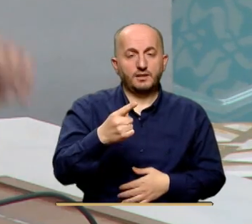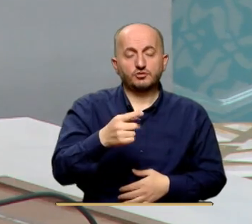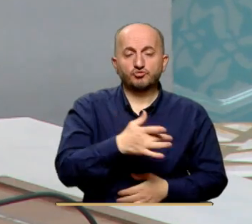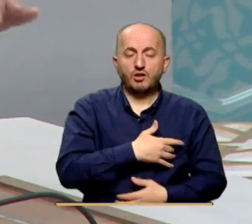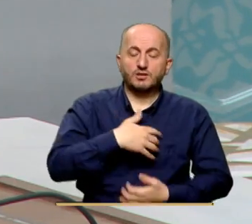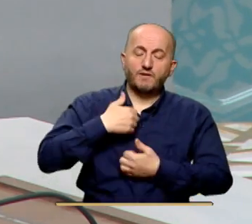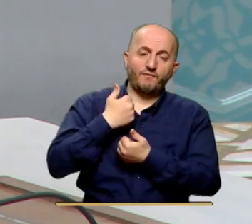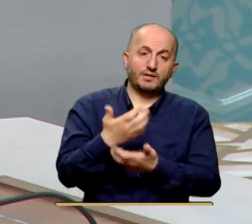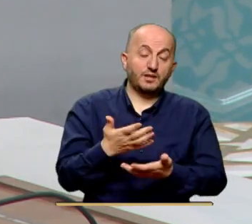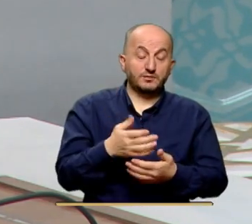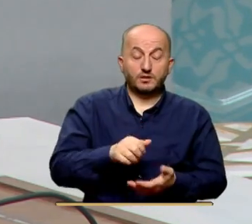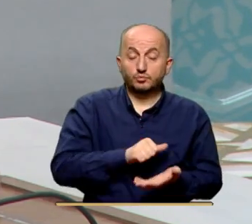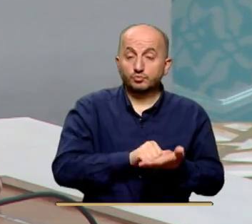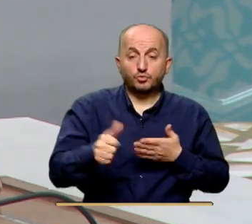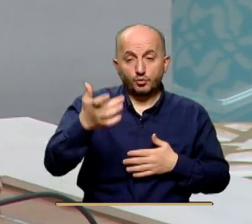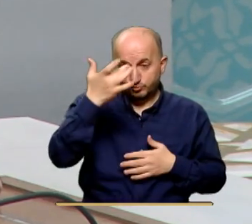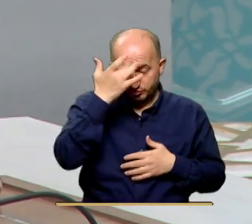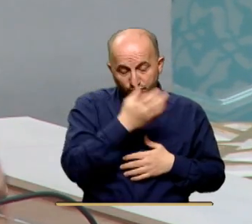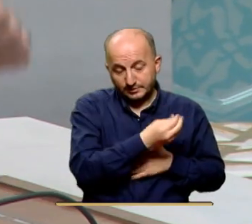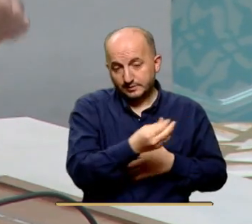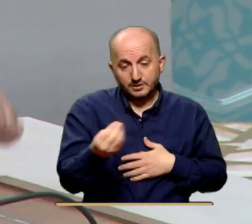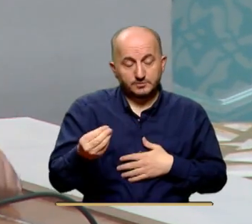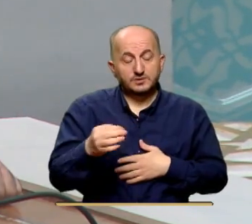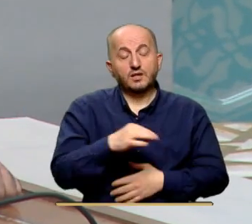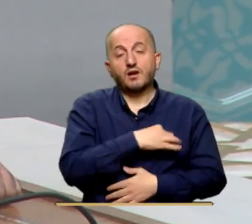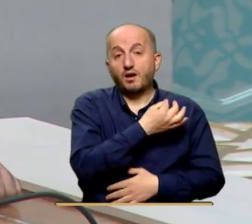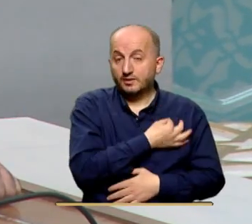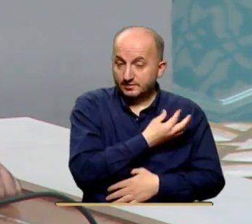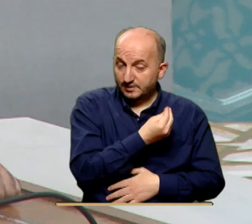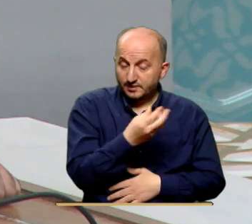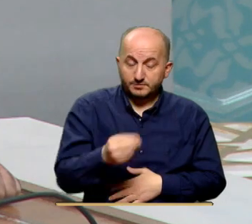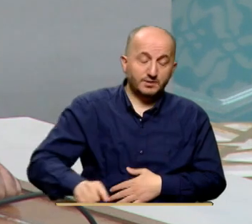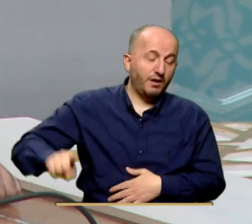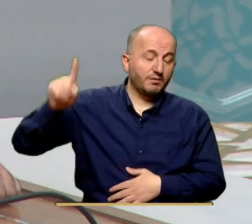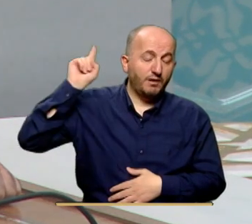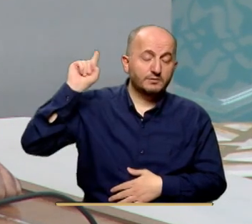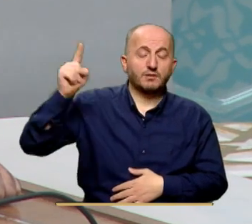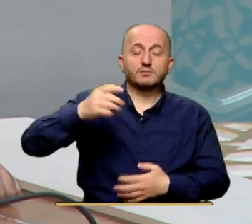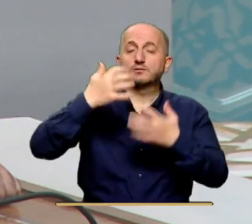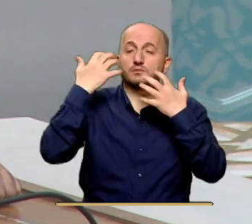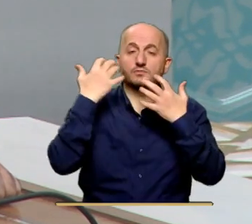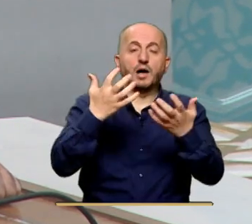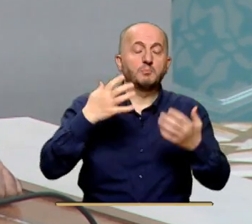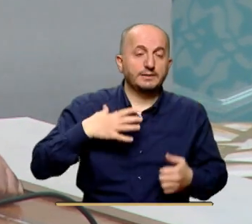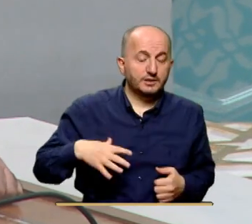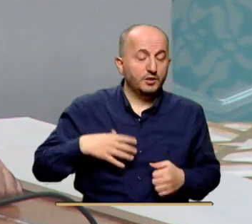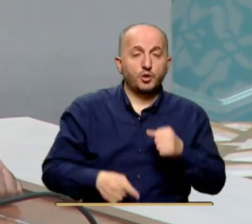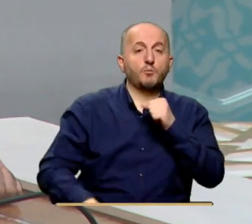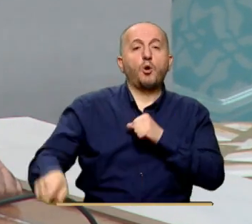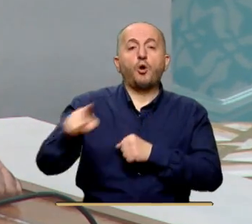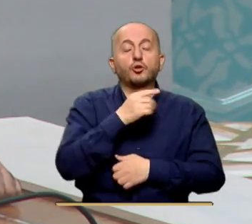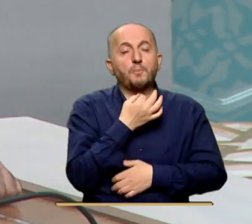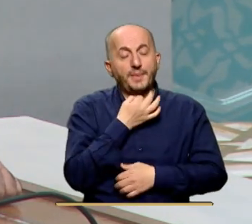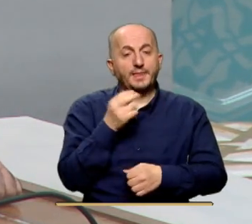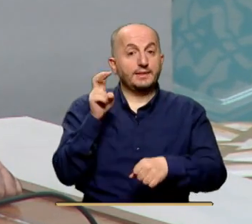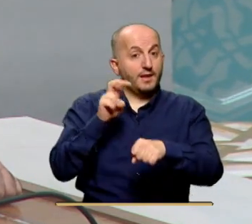canını feda eden tüm şehitlerimize, gazilerimize Allah'tan rahmet diliyorum. Onları minnetle